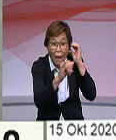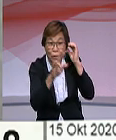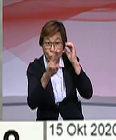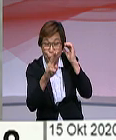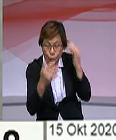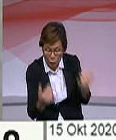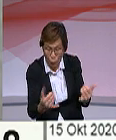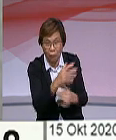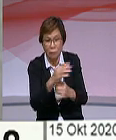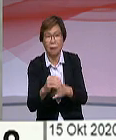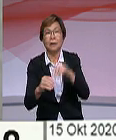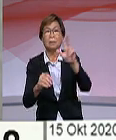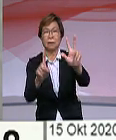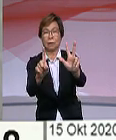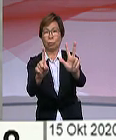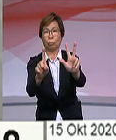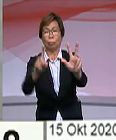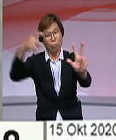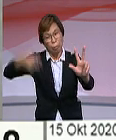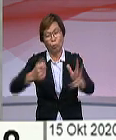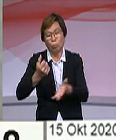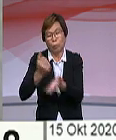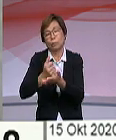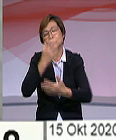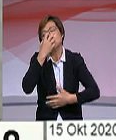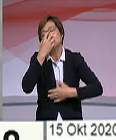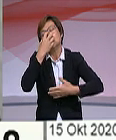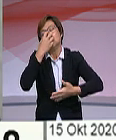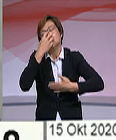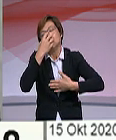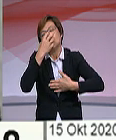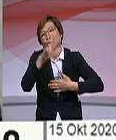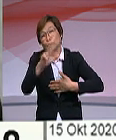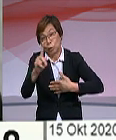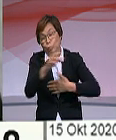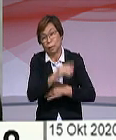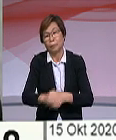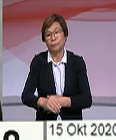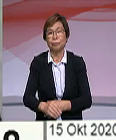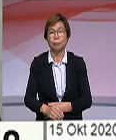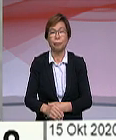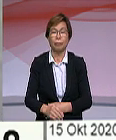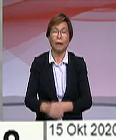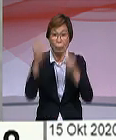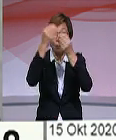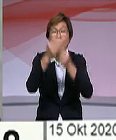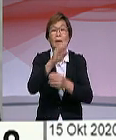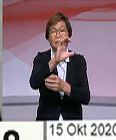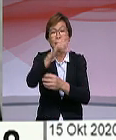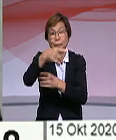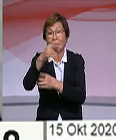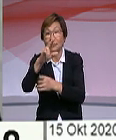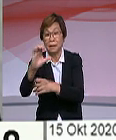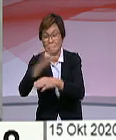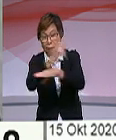rapi, di mana 31 kes memerlukan bantuan pernafasan. Daripada maklumat terkini yang dilaporkan ke